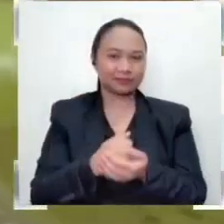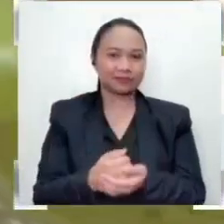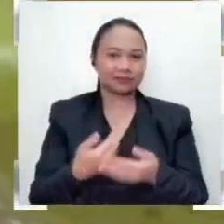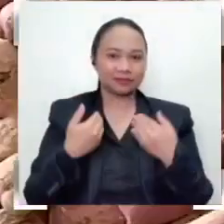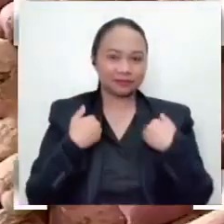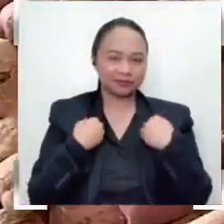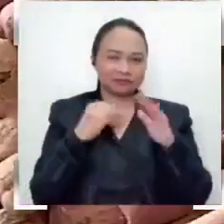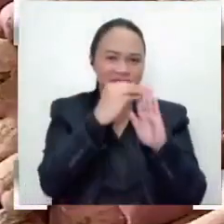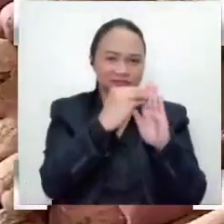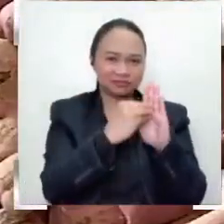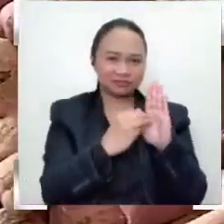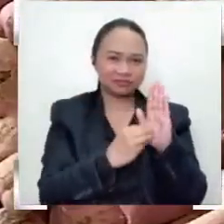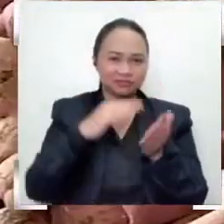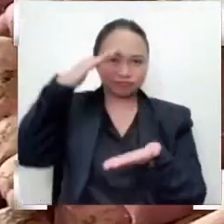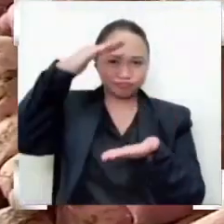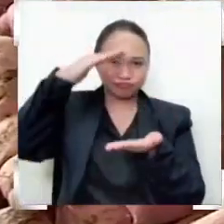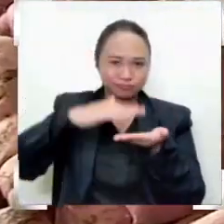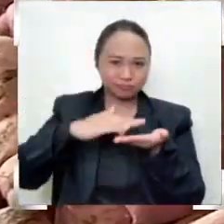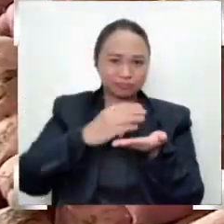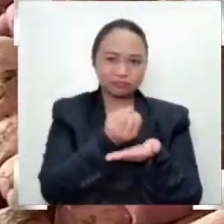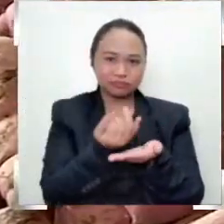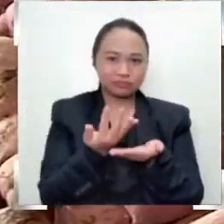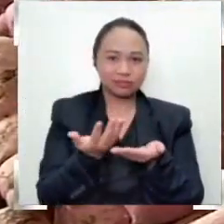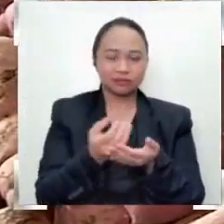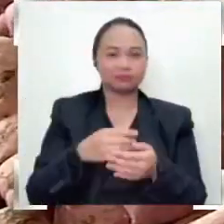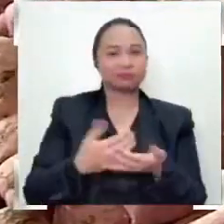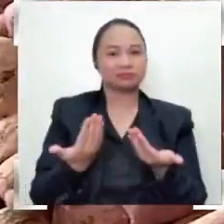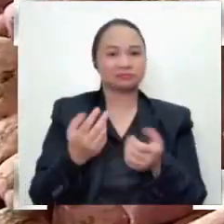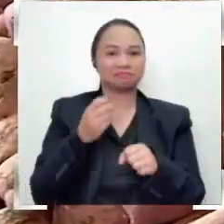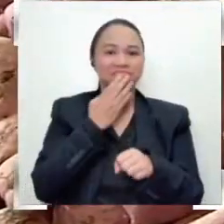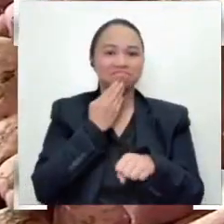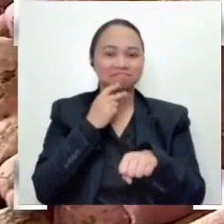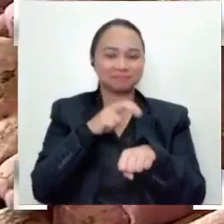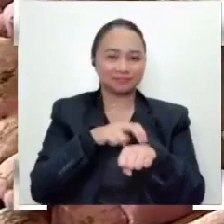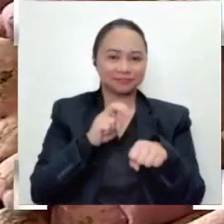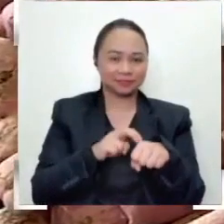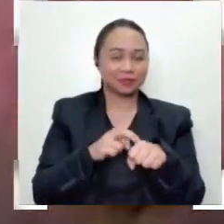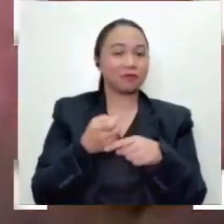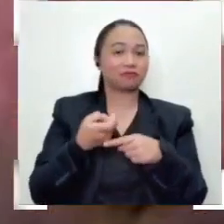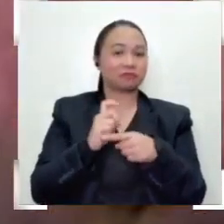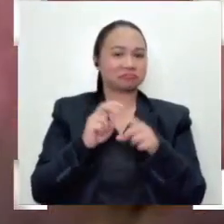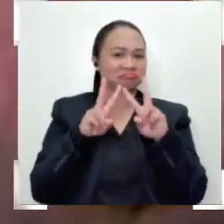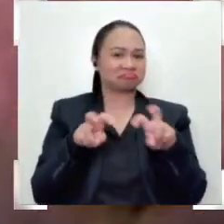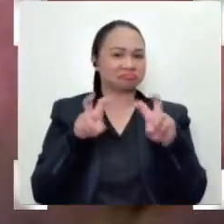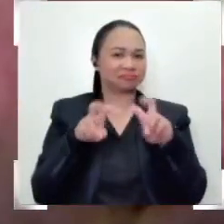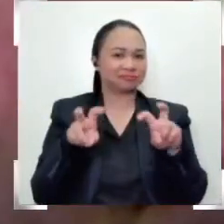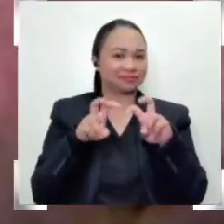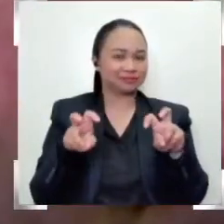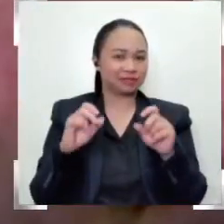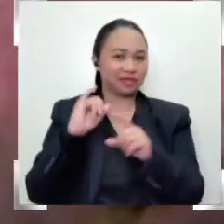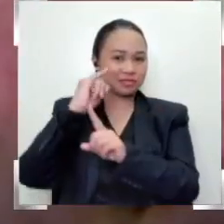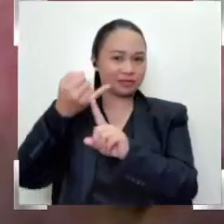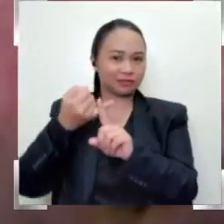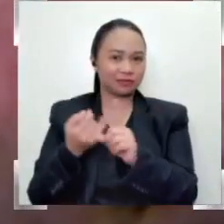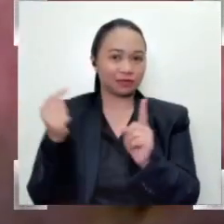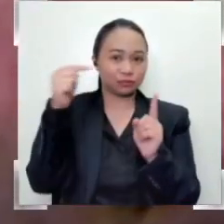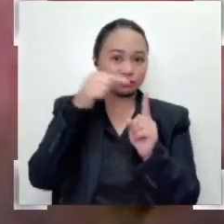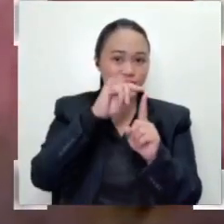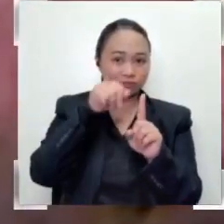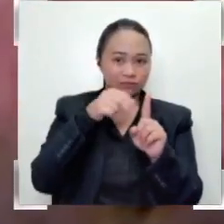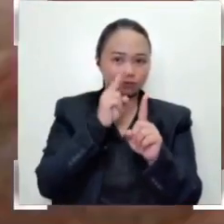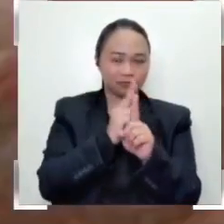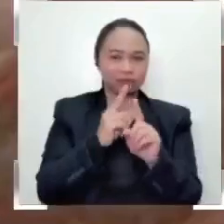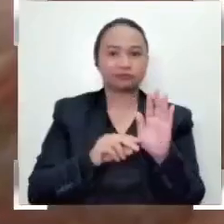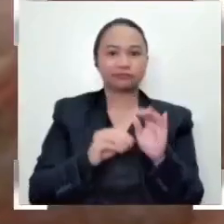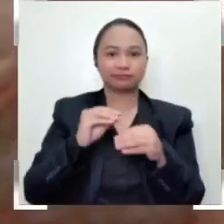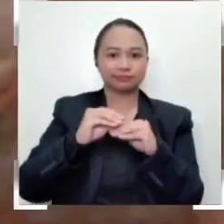ng kamote. Sa nakalap na datos ng GMA News Research noong January to June, tumaas ng 1.9% ang produksyon ng